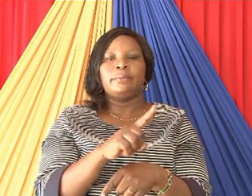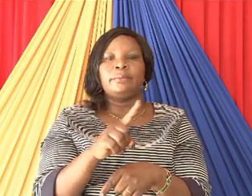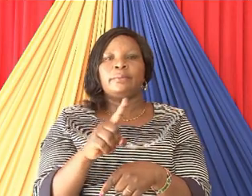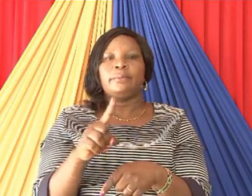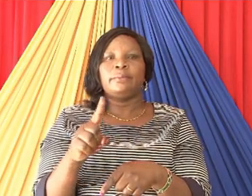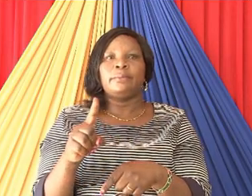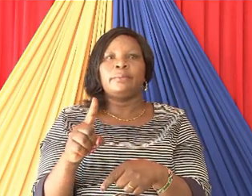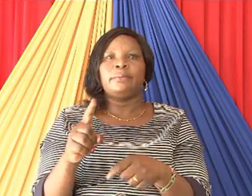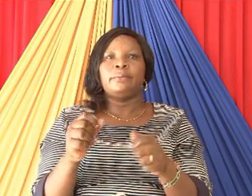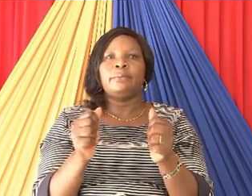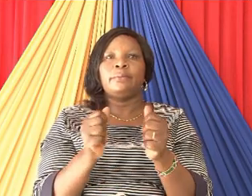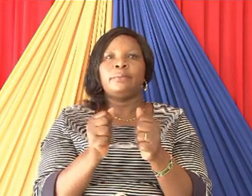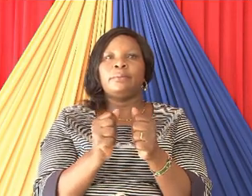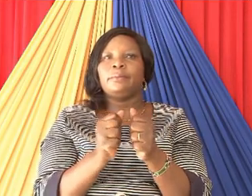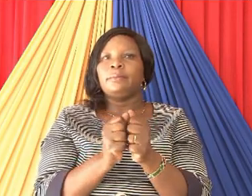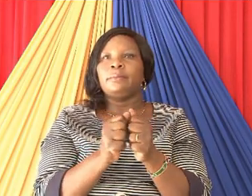saba.